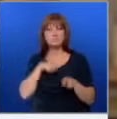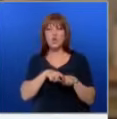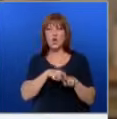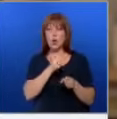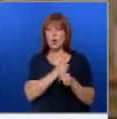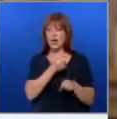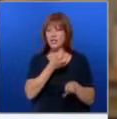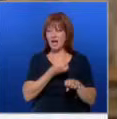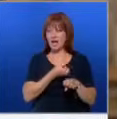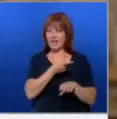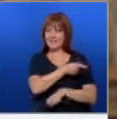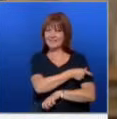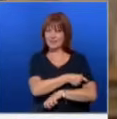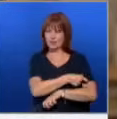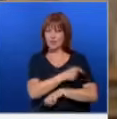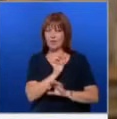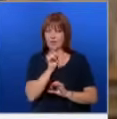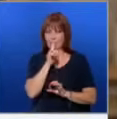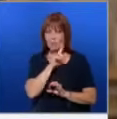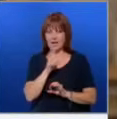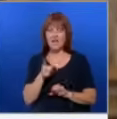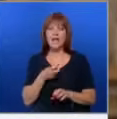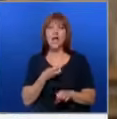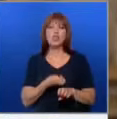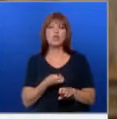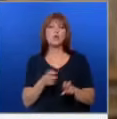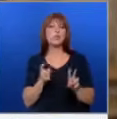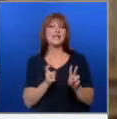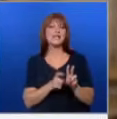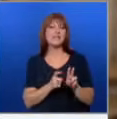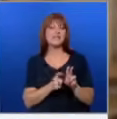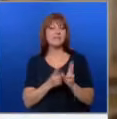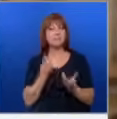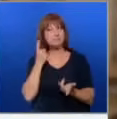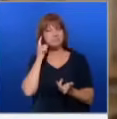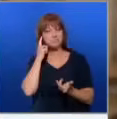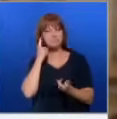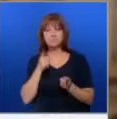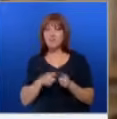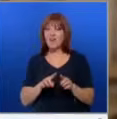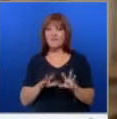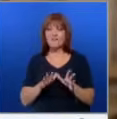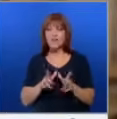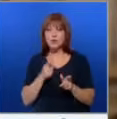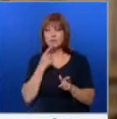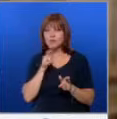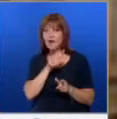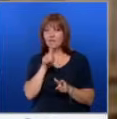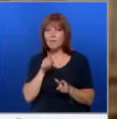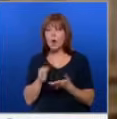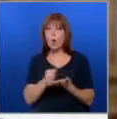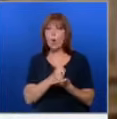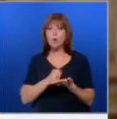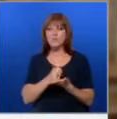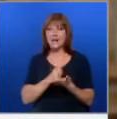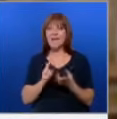колежката, която е била дежурна в момента, доктор Цветанова, на мисълта, че най-вероятно става въпрос за отравяне